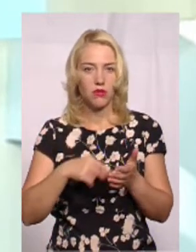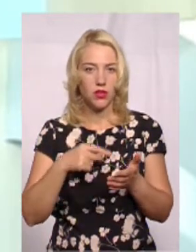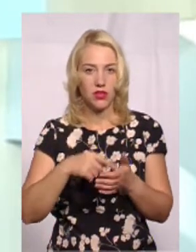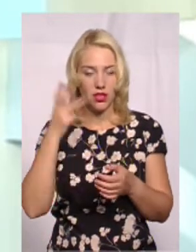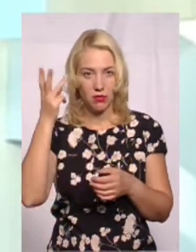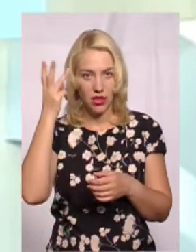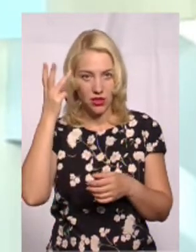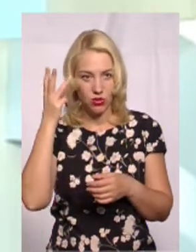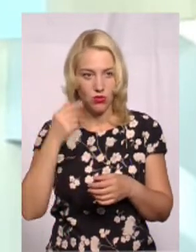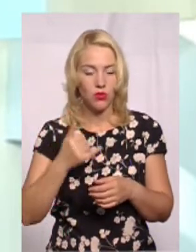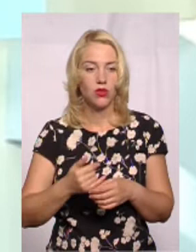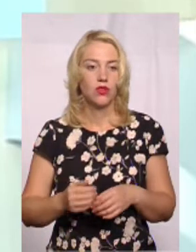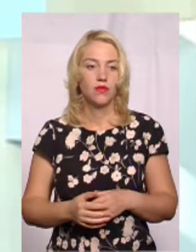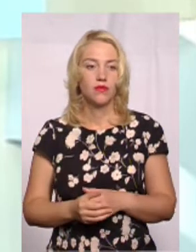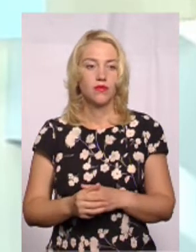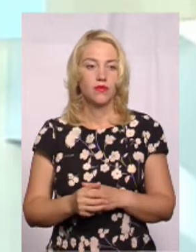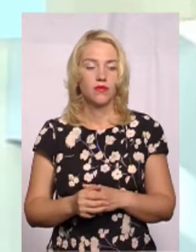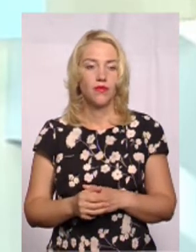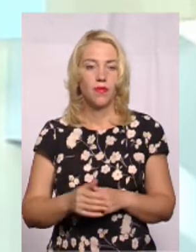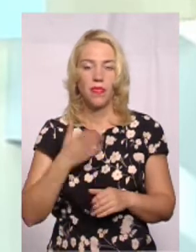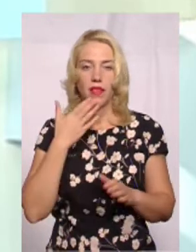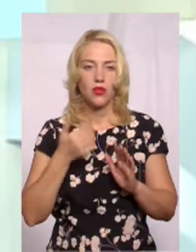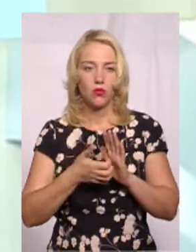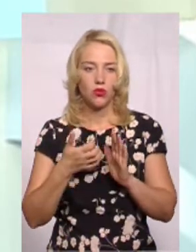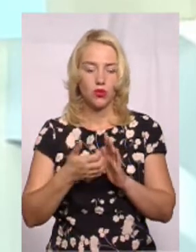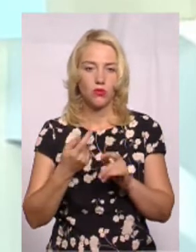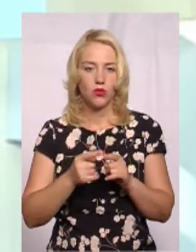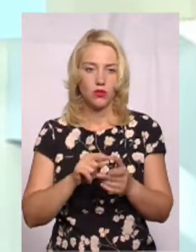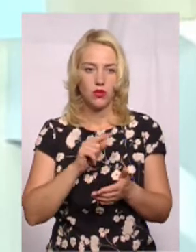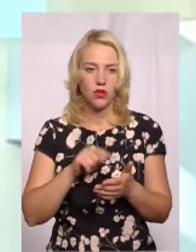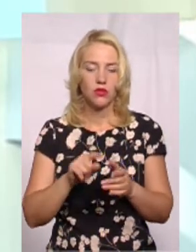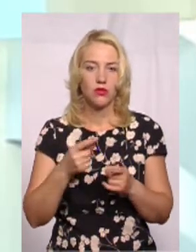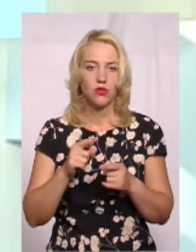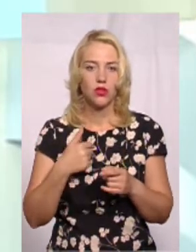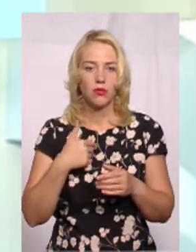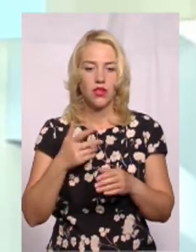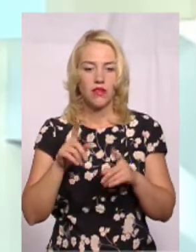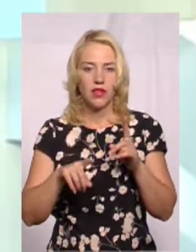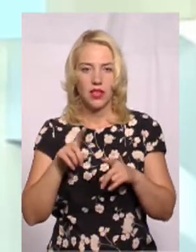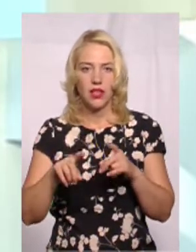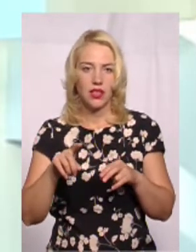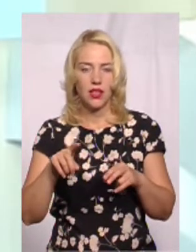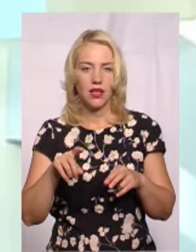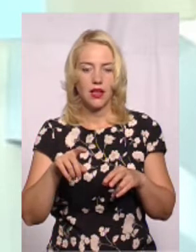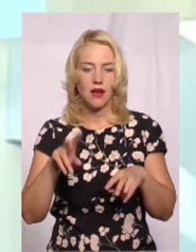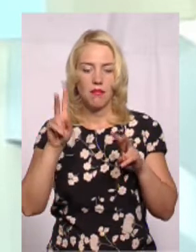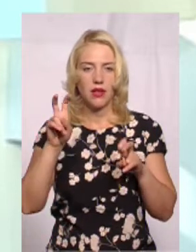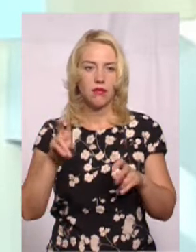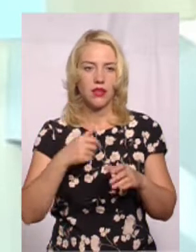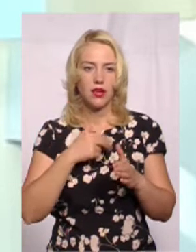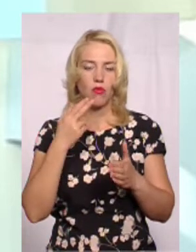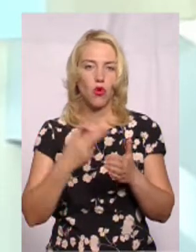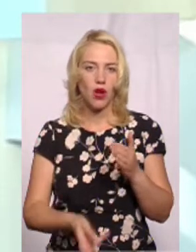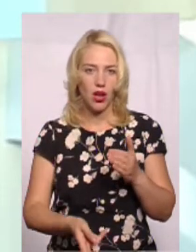Хмельницькому саме не допрацьовуємо по цьому, так? Тому що ми, скажімо, в деяких предметах програємо, як ми бачимо,